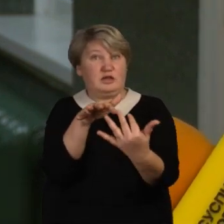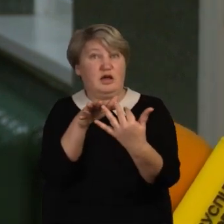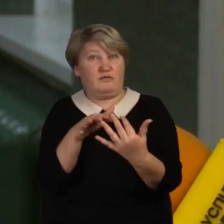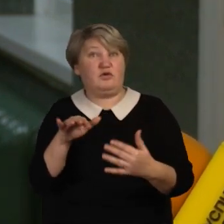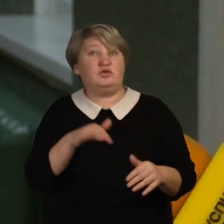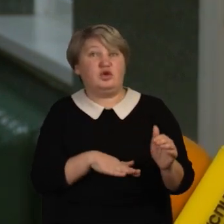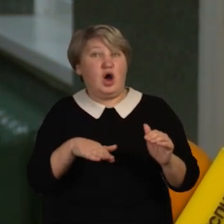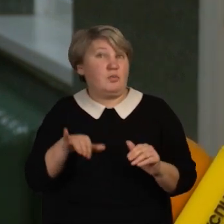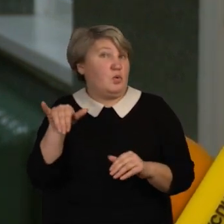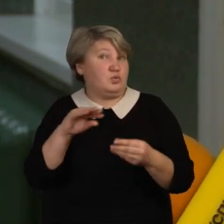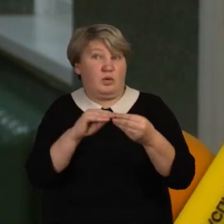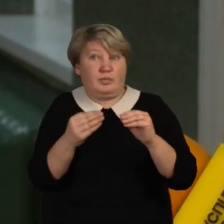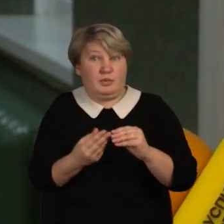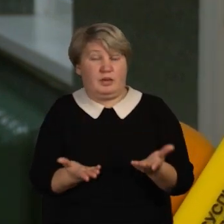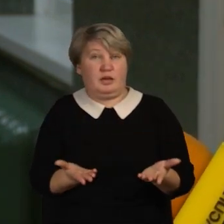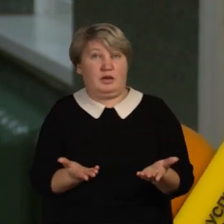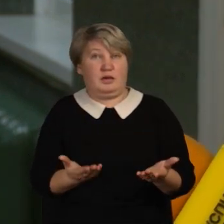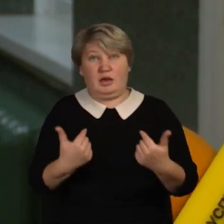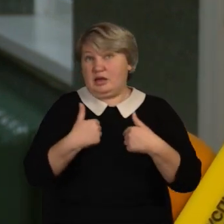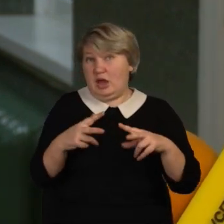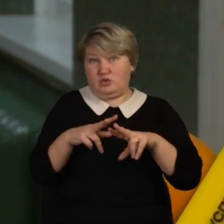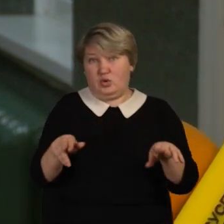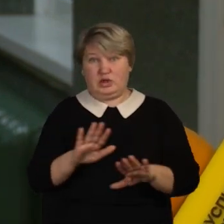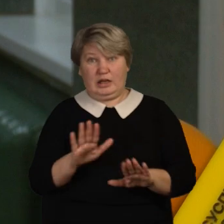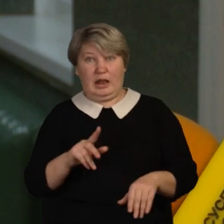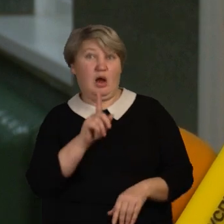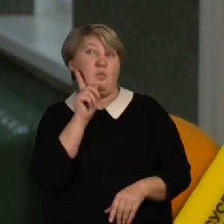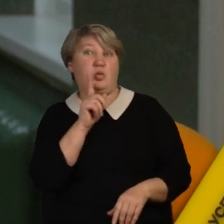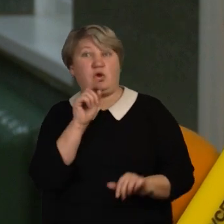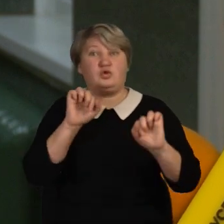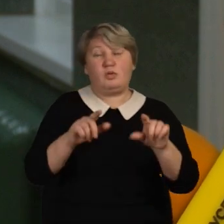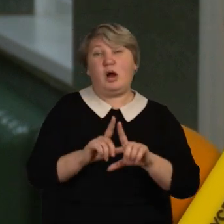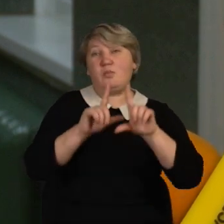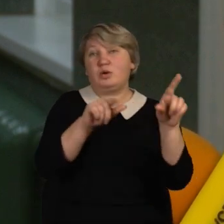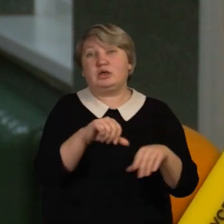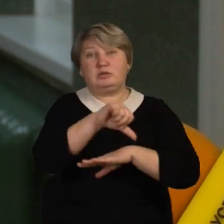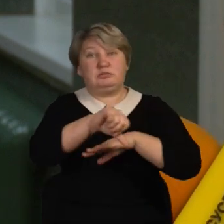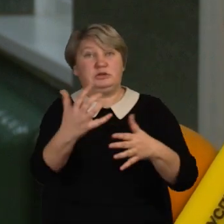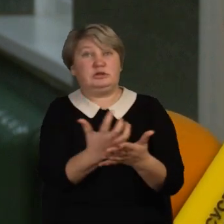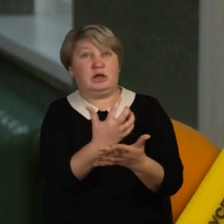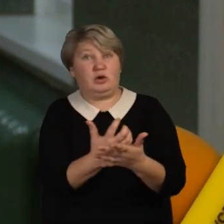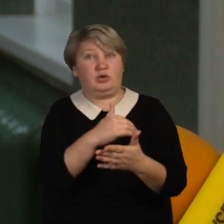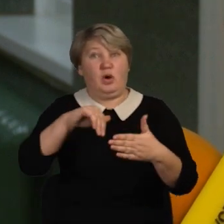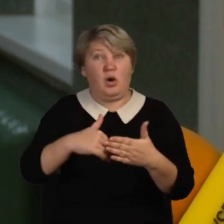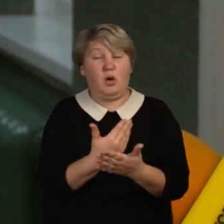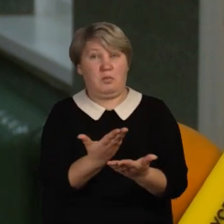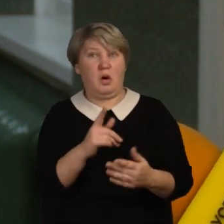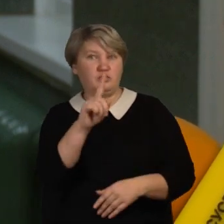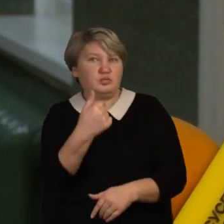проблеми. Я теж вже не в такому віці, що могла би поїхати десь за кордон, заробити оп'ять. Але